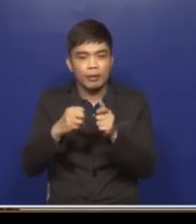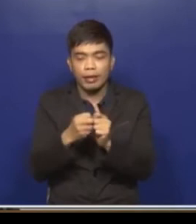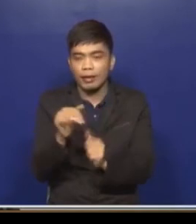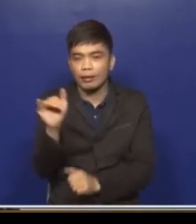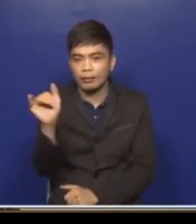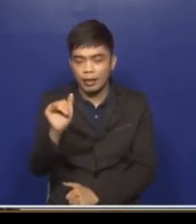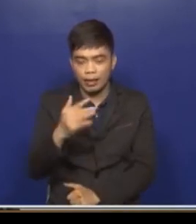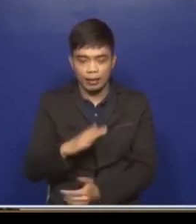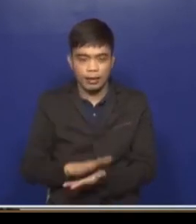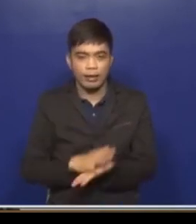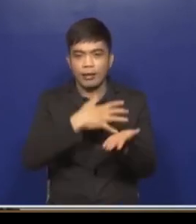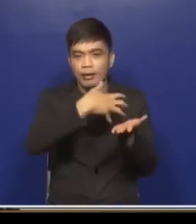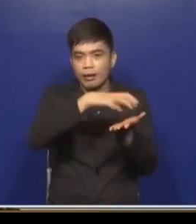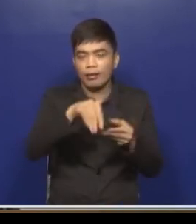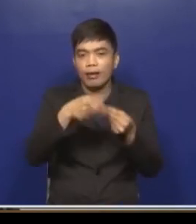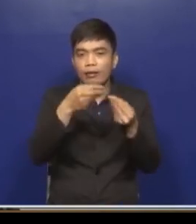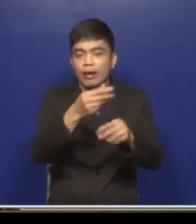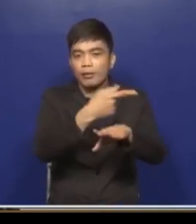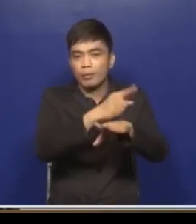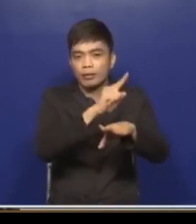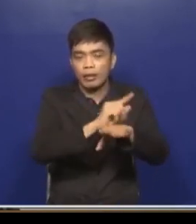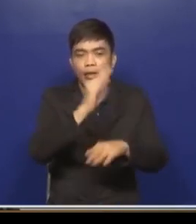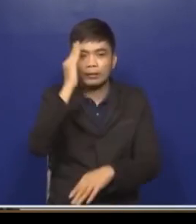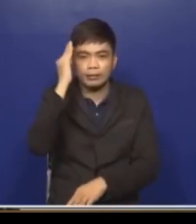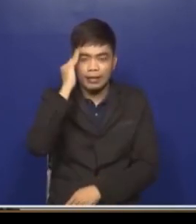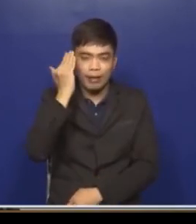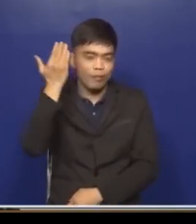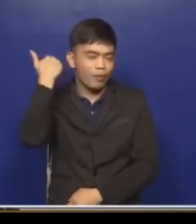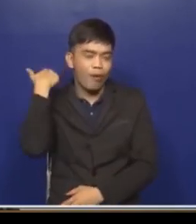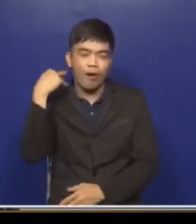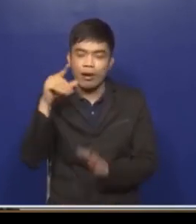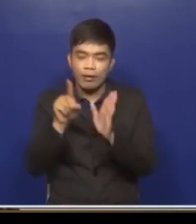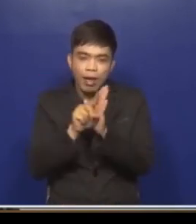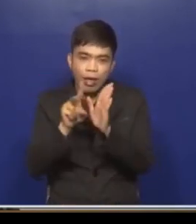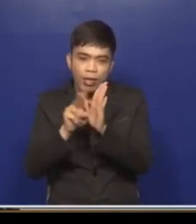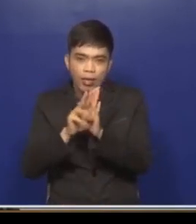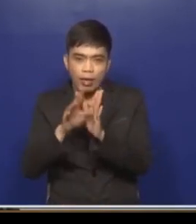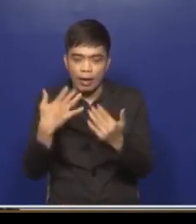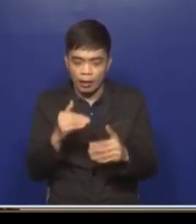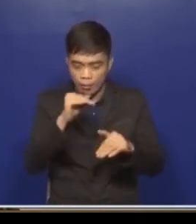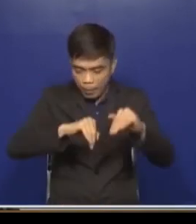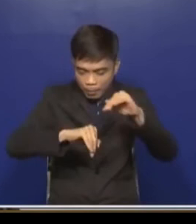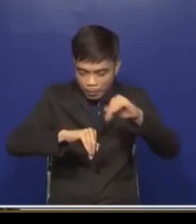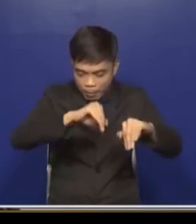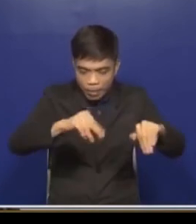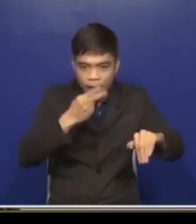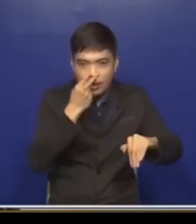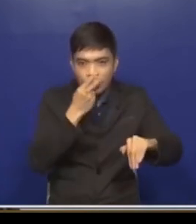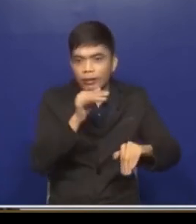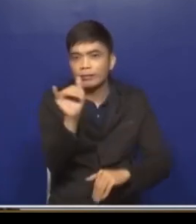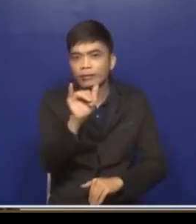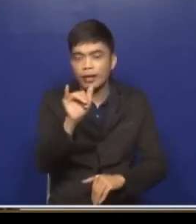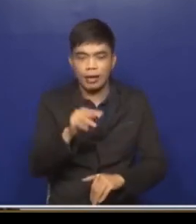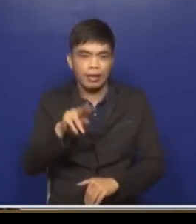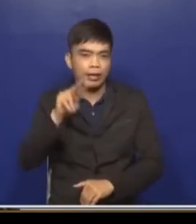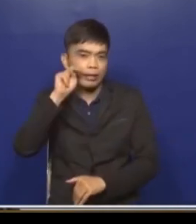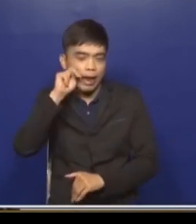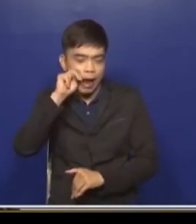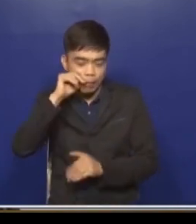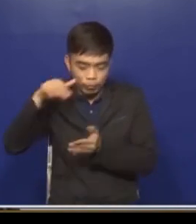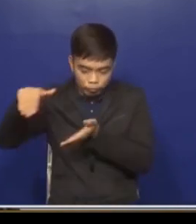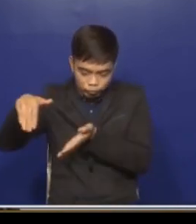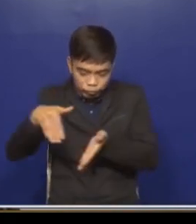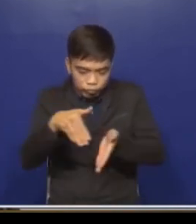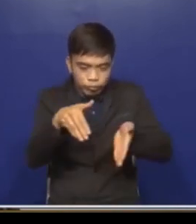ประชุสภาหแห MICH ...โดยผานการหารือทานประทานไปหลายครั้งก็ยังไม่มีการขุดรอกไม่วาจะเปนปากลองนำของแ่น้ำกระบี